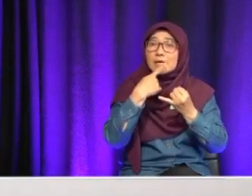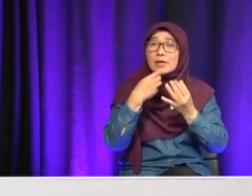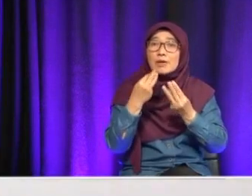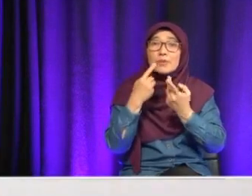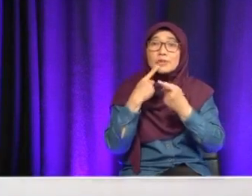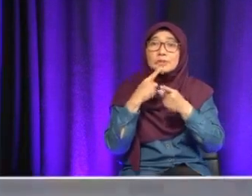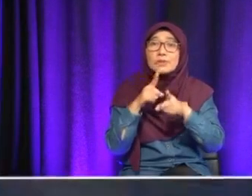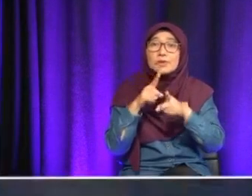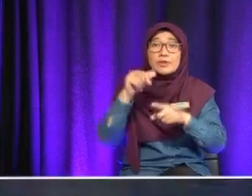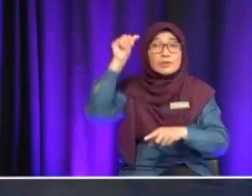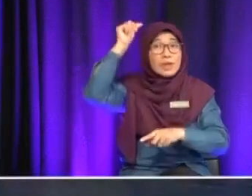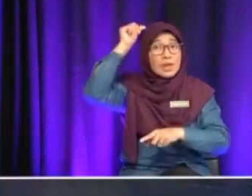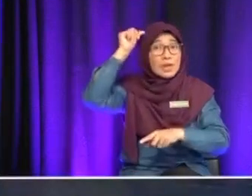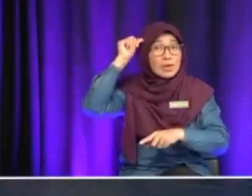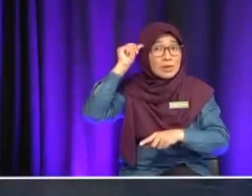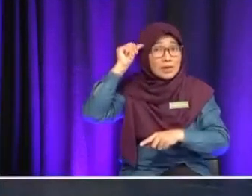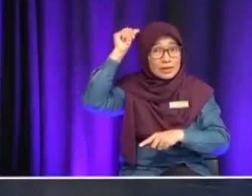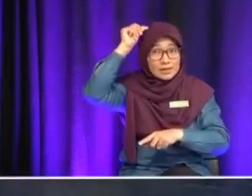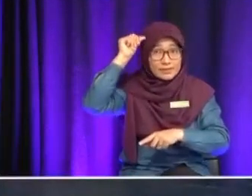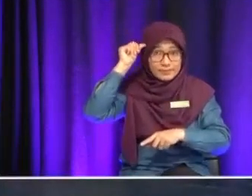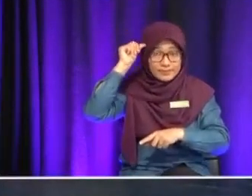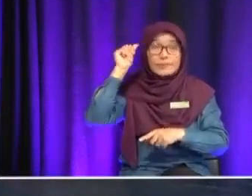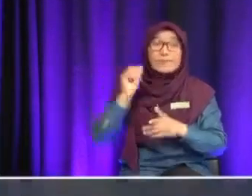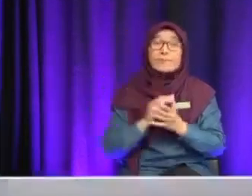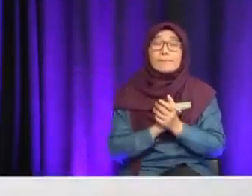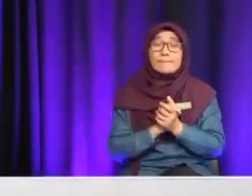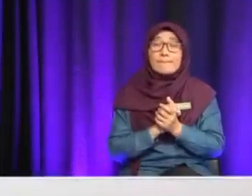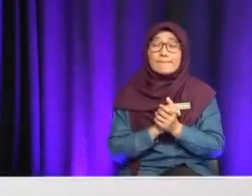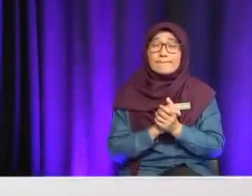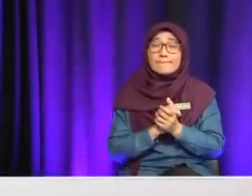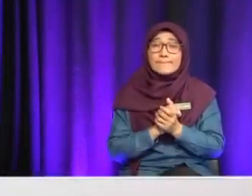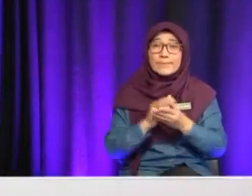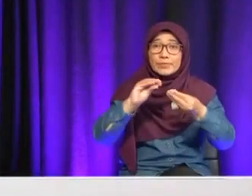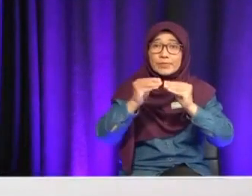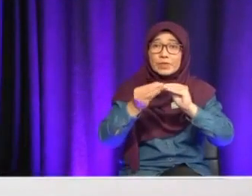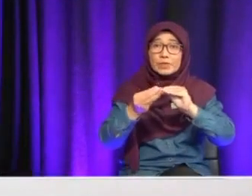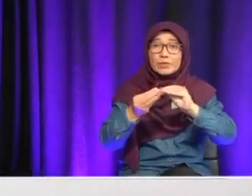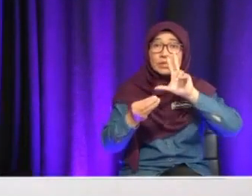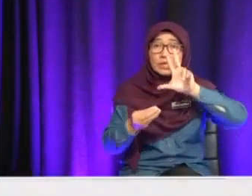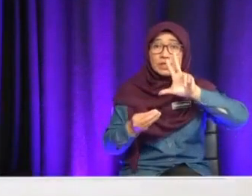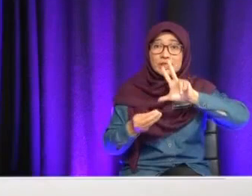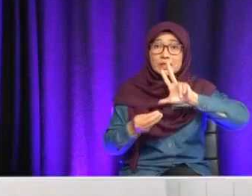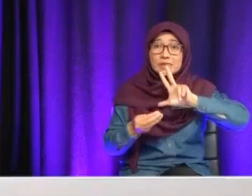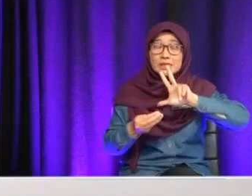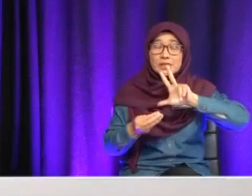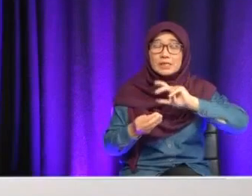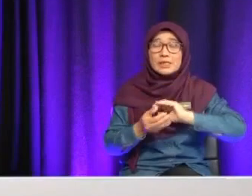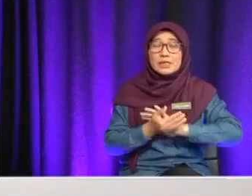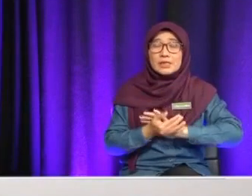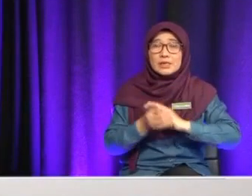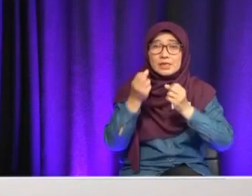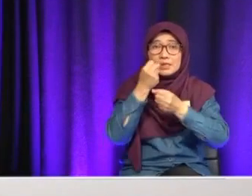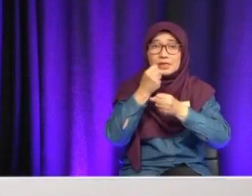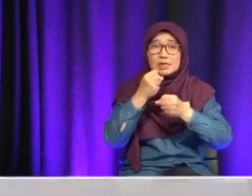tadi? Awangku. Okey, Awangku. Saya pilih nombor 3. Okey, nombor 3. Awangku